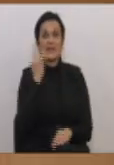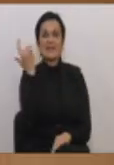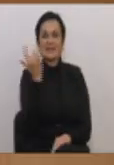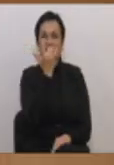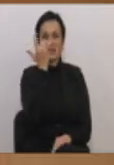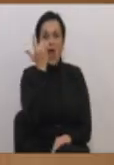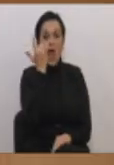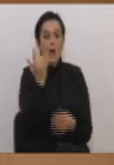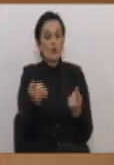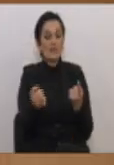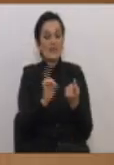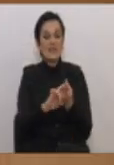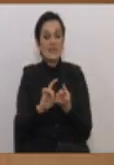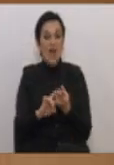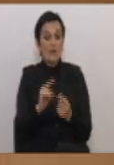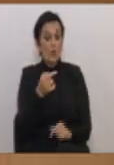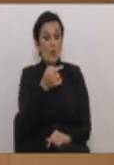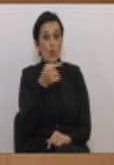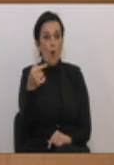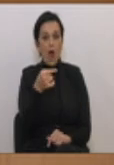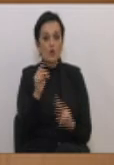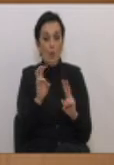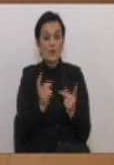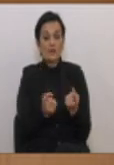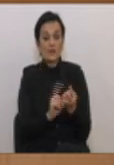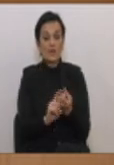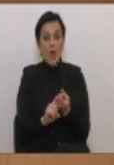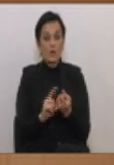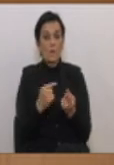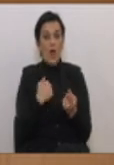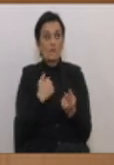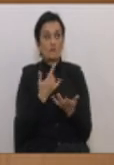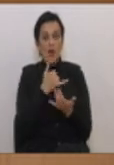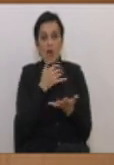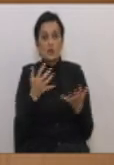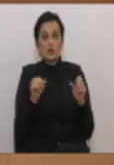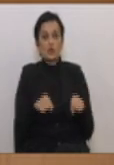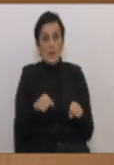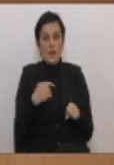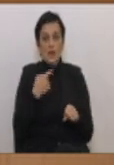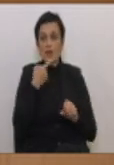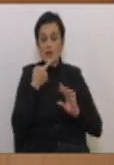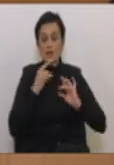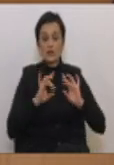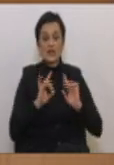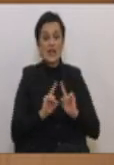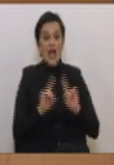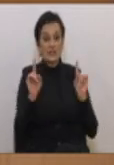დამოუკიდებელი გავლენებისგან, უარყოფითი გავლენებისგან, რომ არ შემიძლია არავღნიშნო